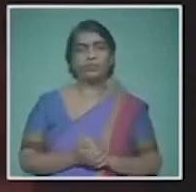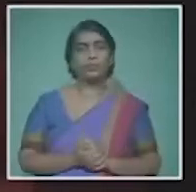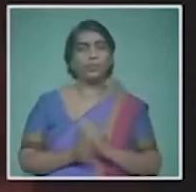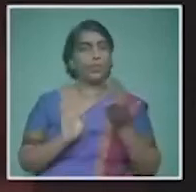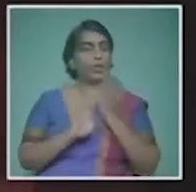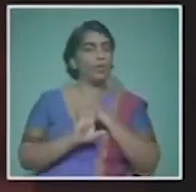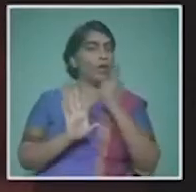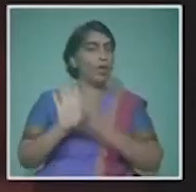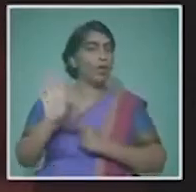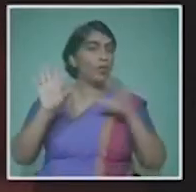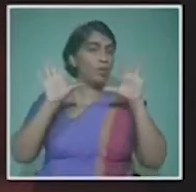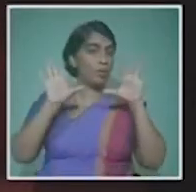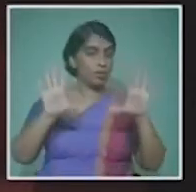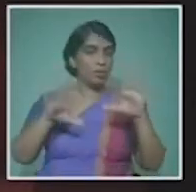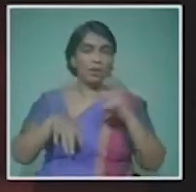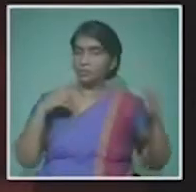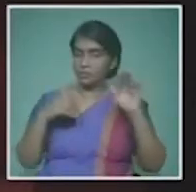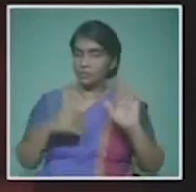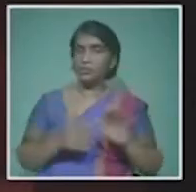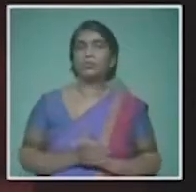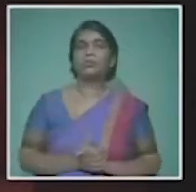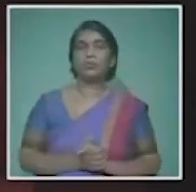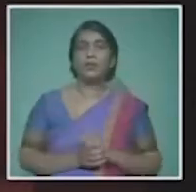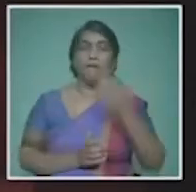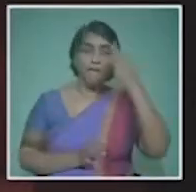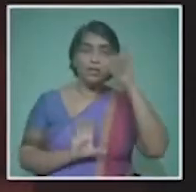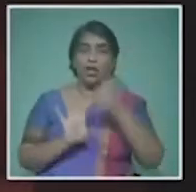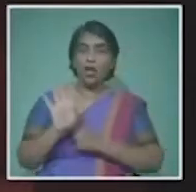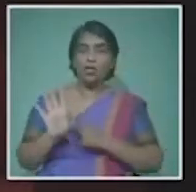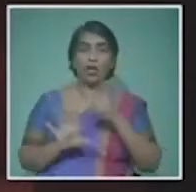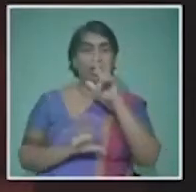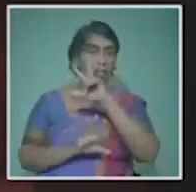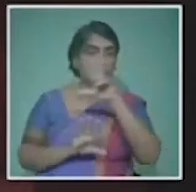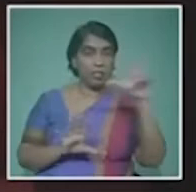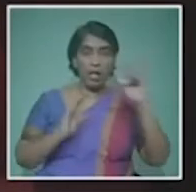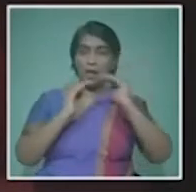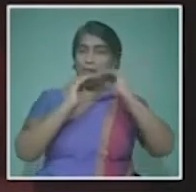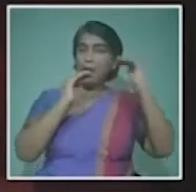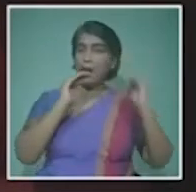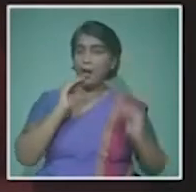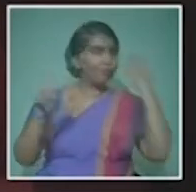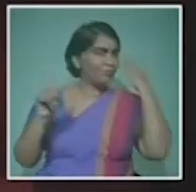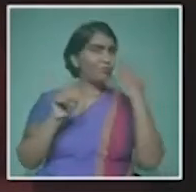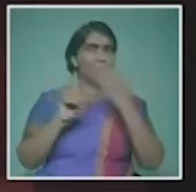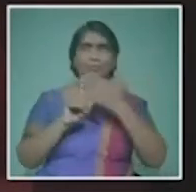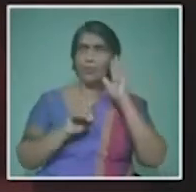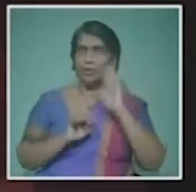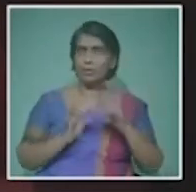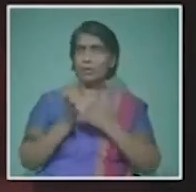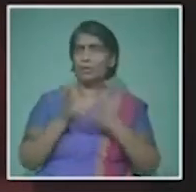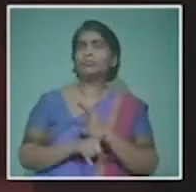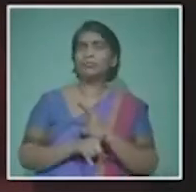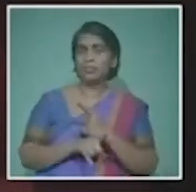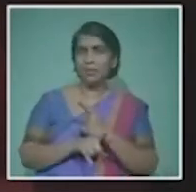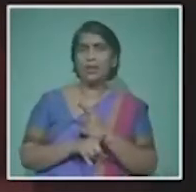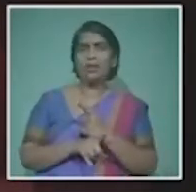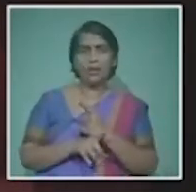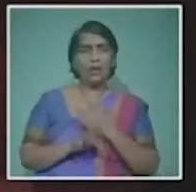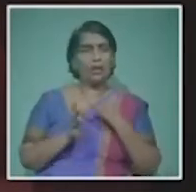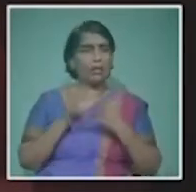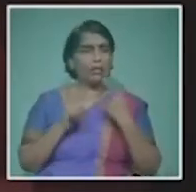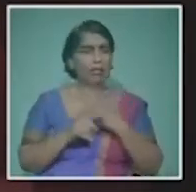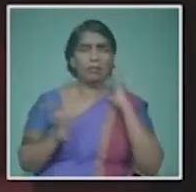පසුගිය වසර 10ක කාල සීමාව තුලදී වයස අවුරුදු 18ට අඩු දරුවන්ට එරෙහිව සිදු වූ ලිංගික අපයෝජන